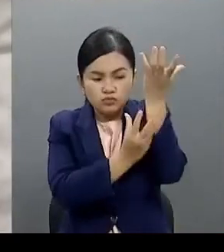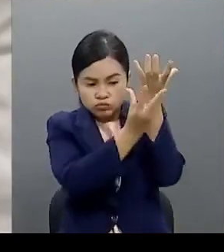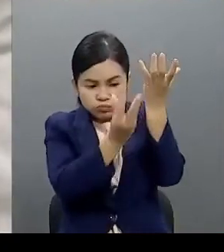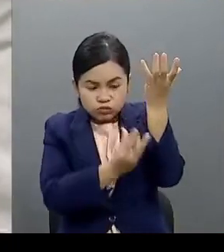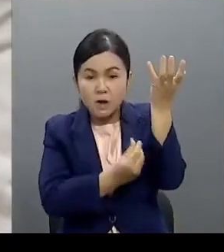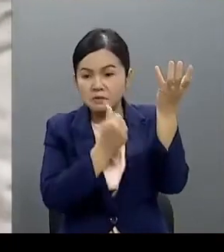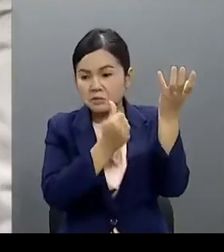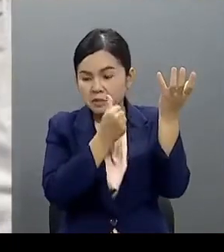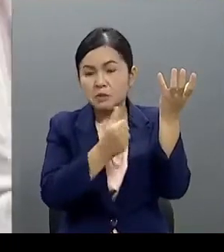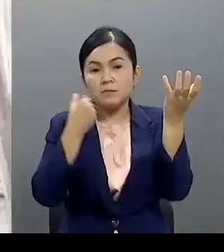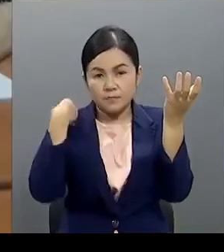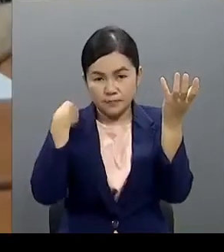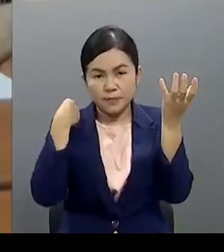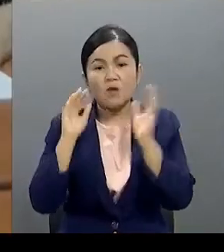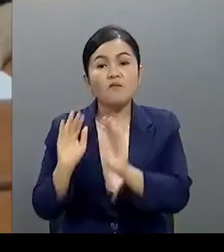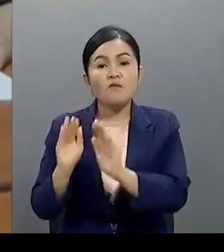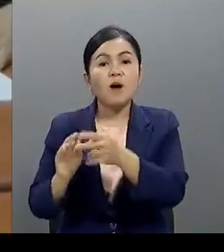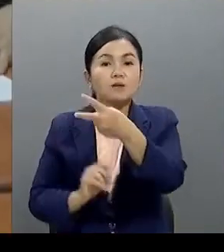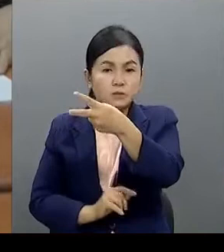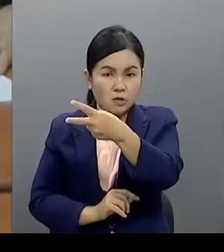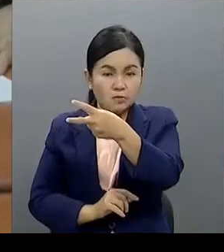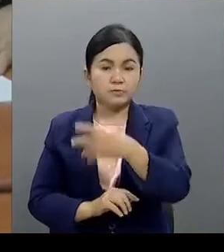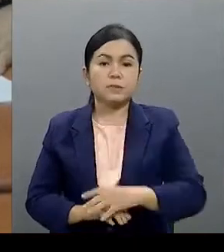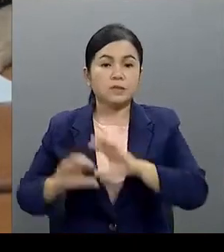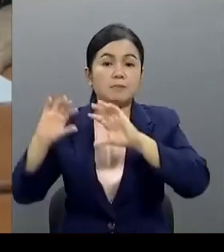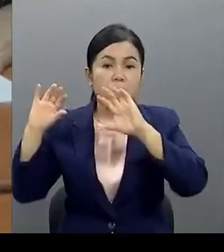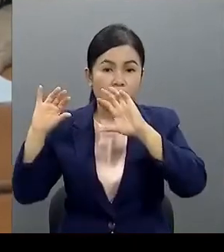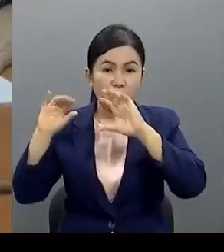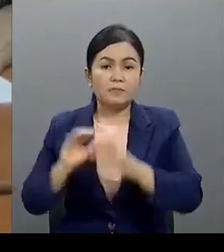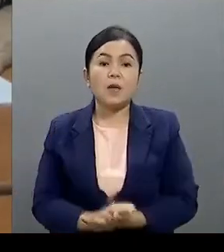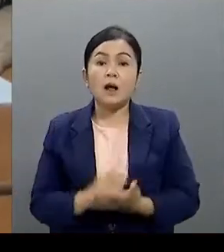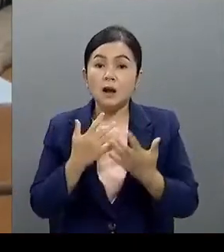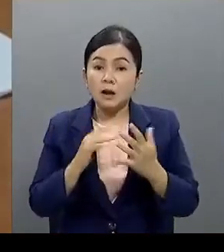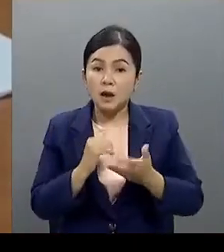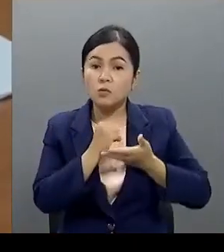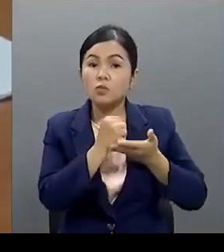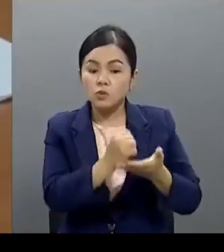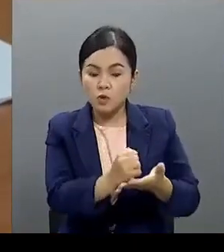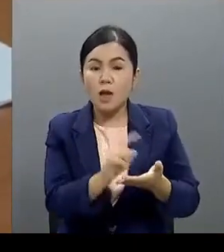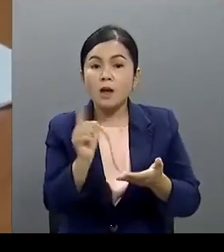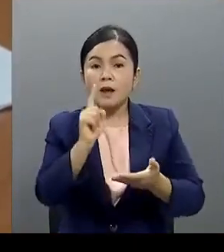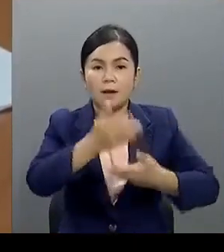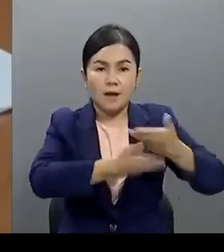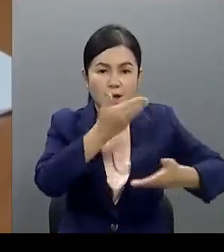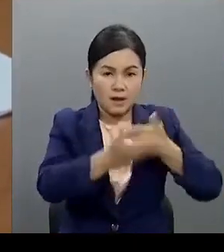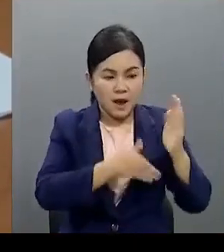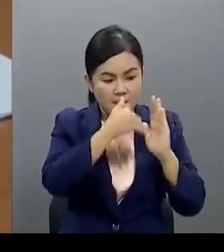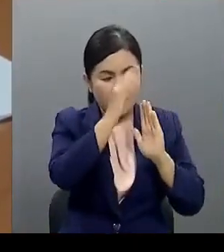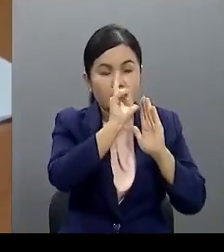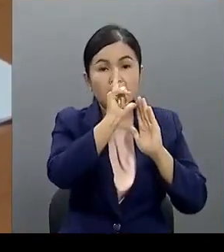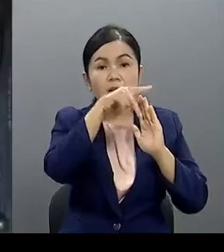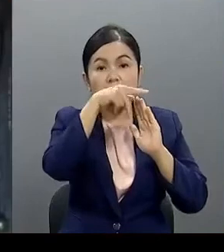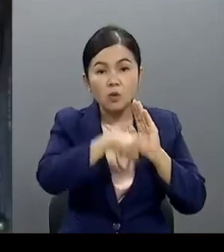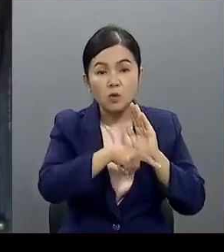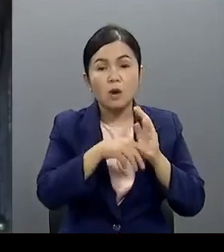ครับผมฝาก2ประเด็นครับ ส่วนการช่วยเหลือเบื้องต้นของพาณิชย์จังหวัดลำพูนนอกจากเพิ่มช่องทางขายออนไลน์